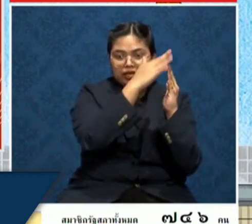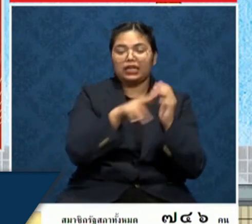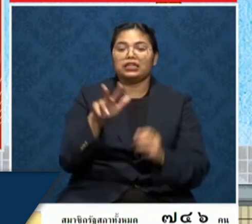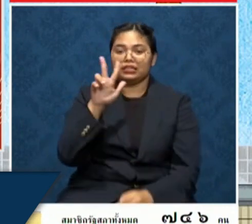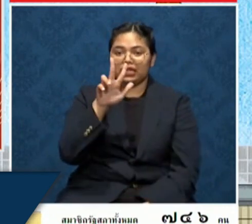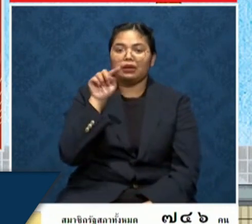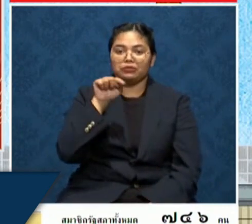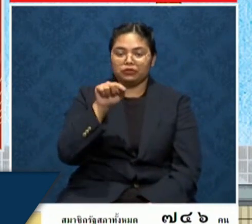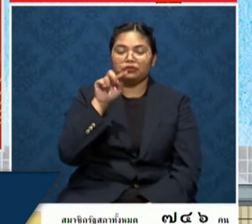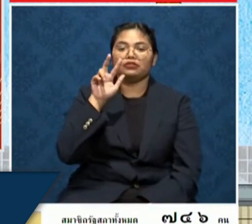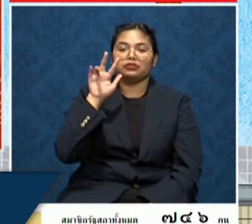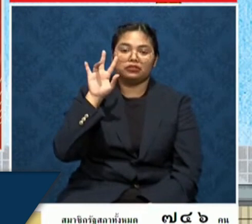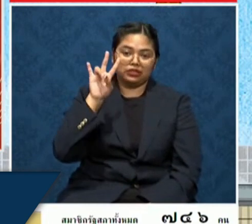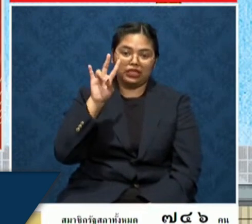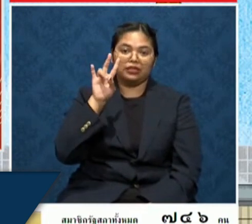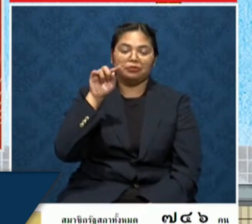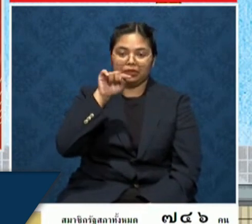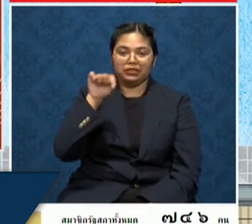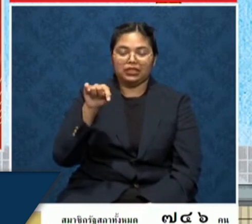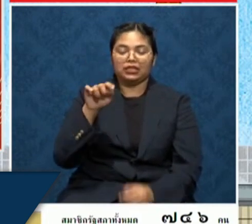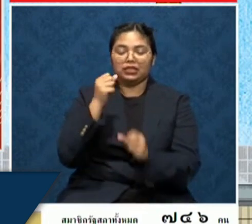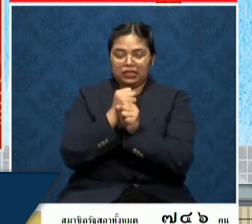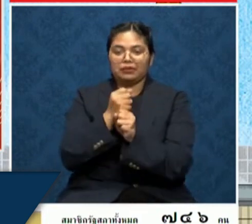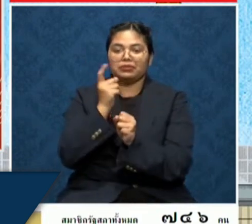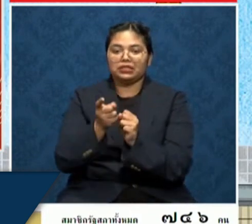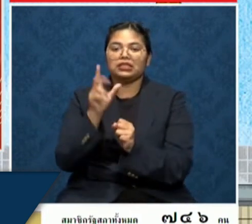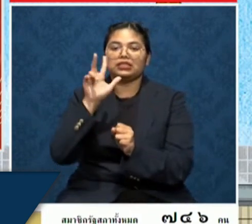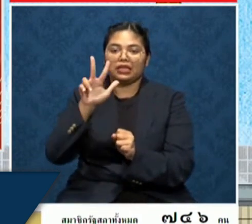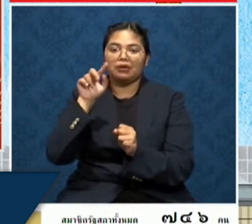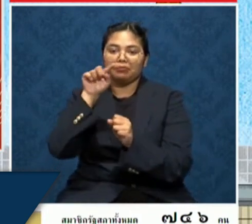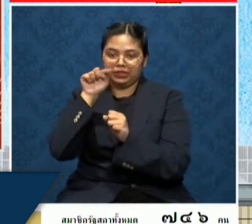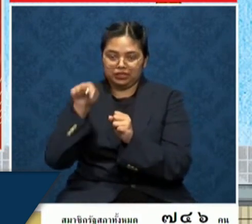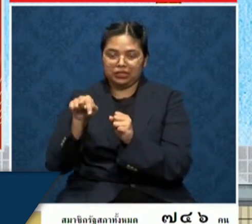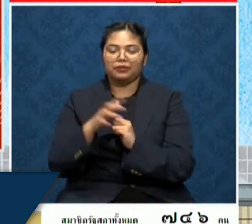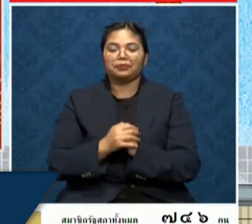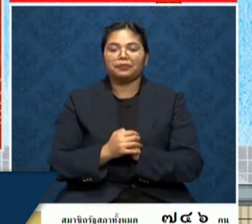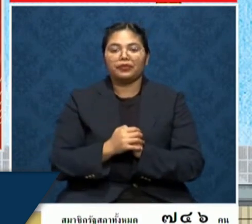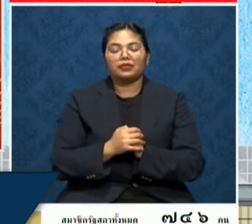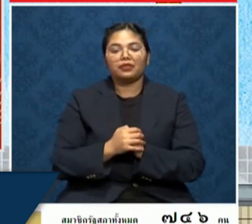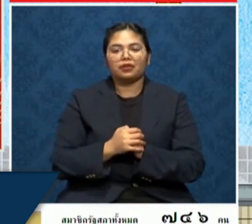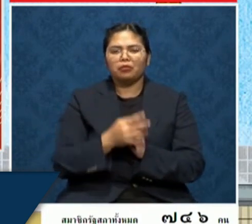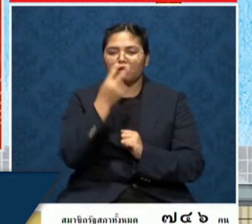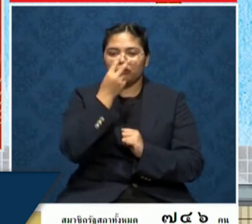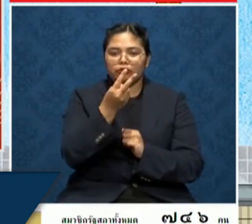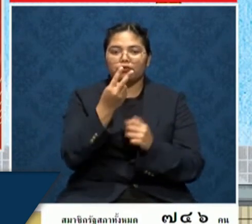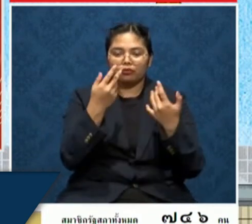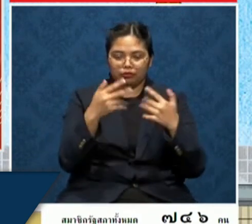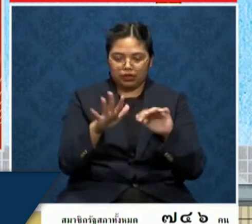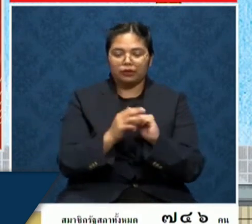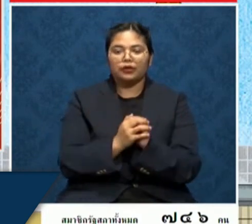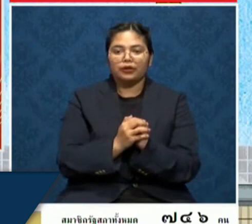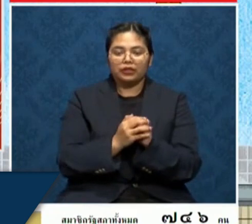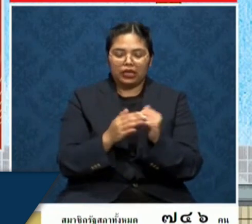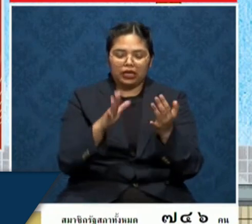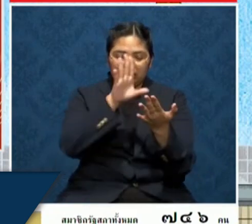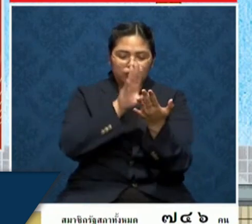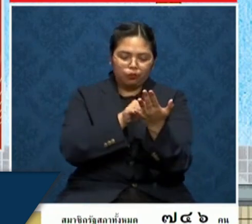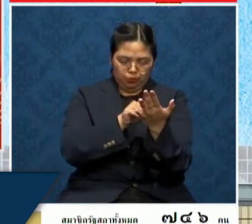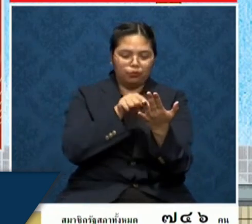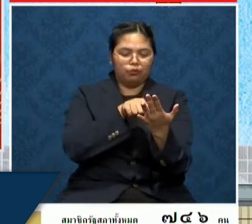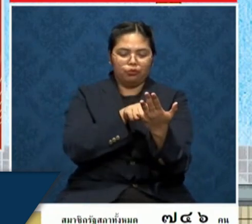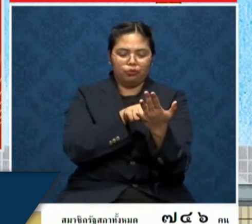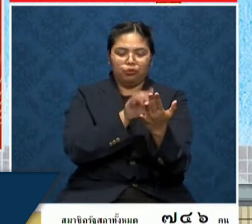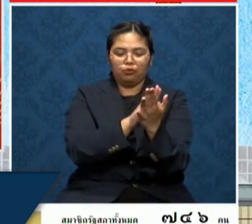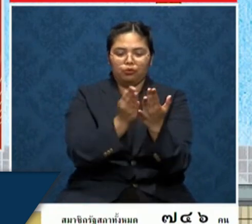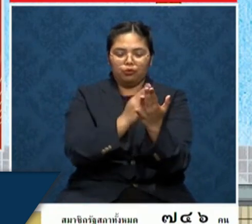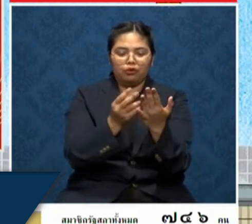จริง 3% และเมื่อดูสถานะในการบรรลุเป้าหมายในรายงานใช้คำนี้เลยนะครับสถานะใน